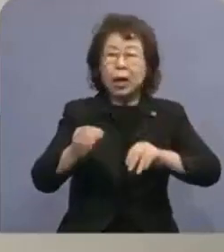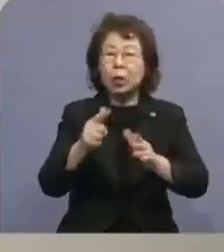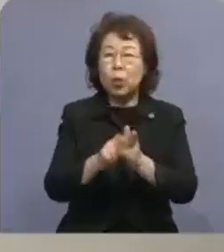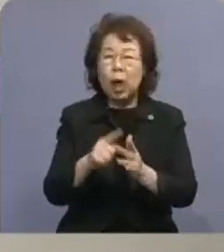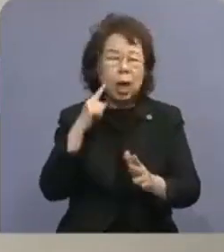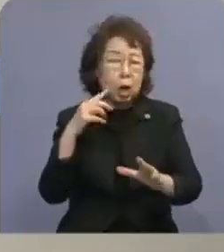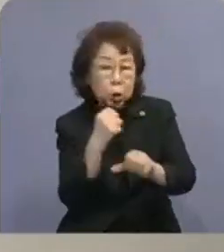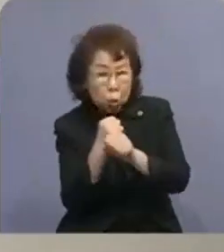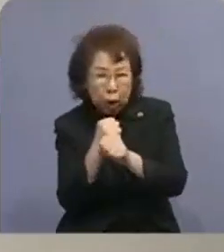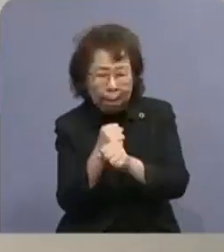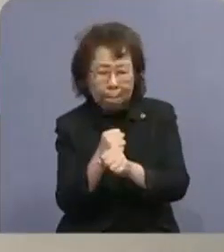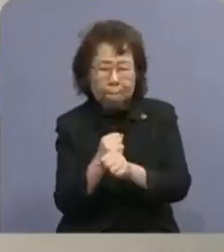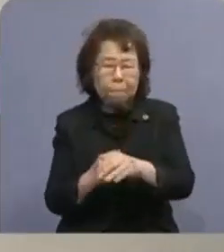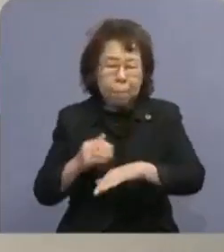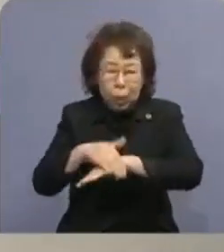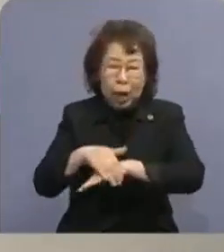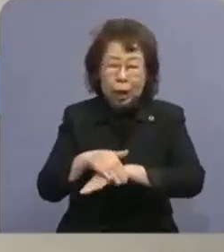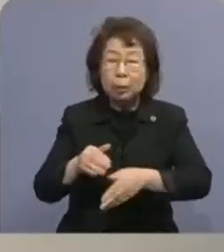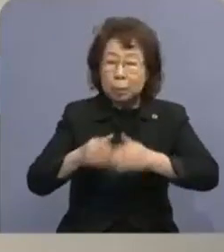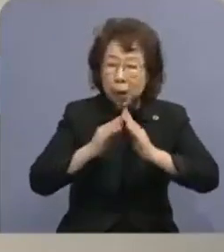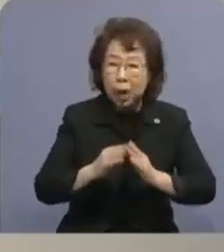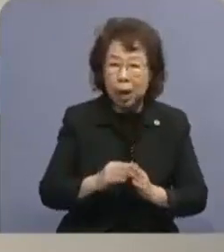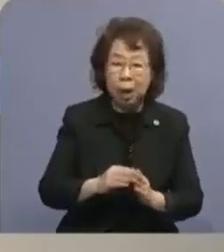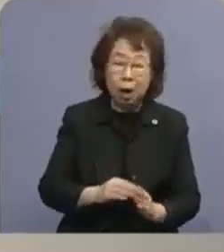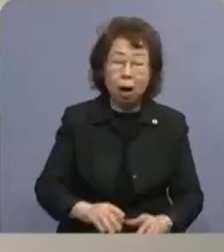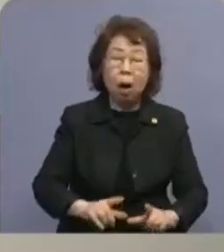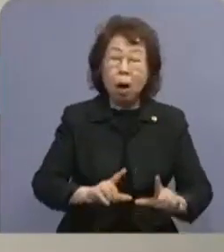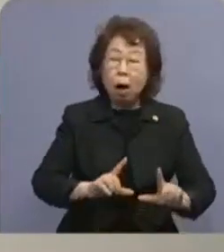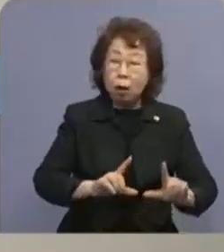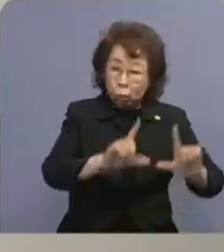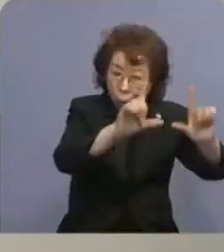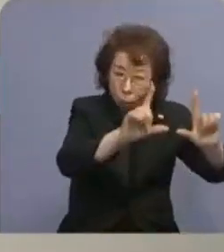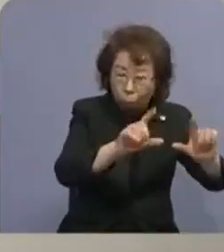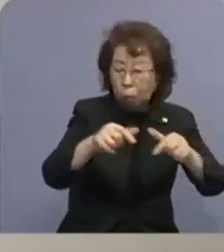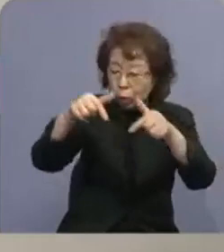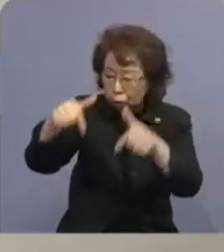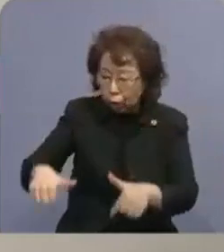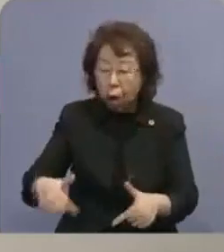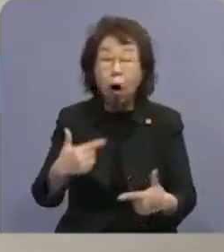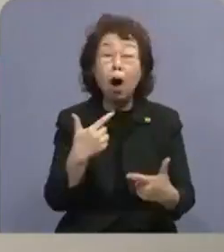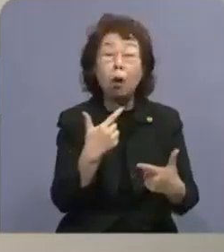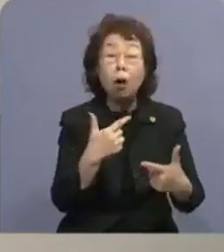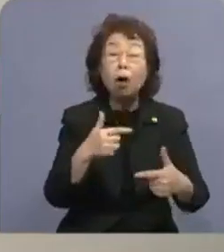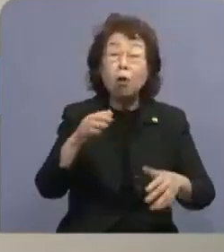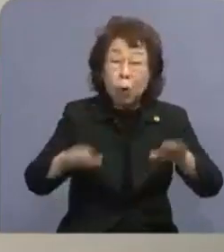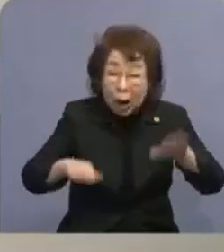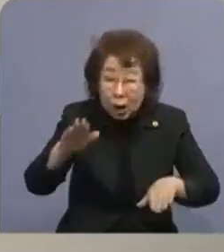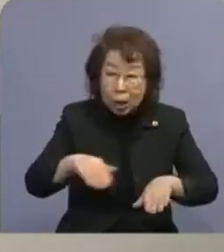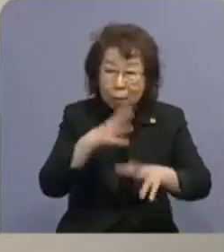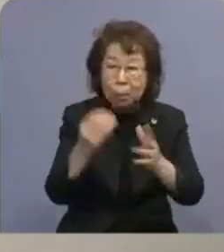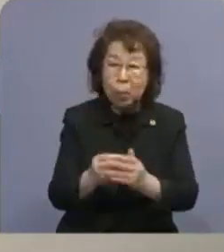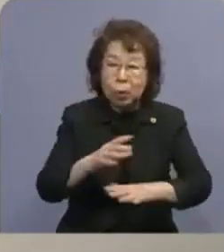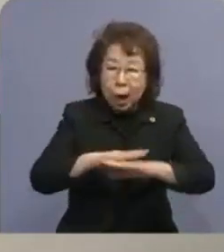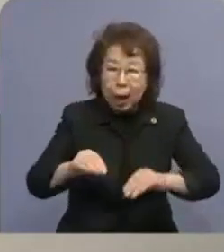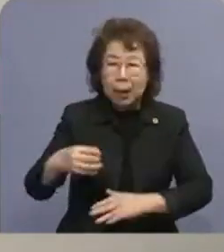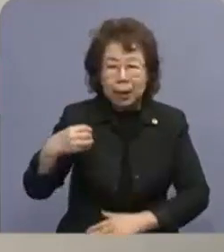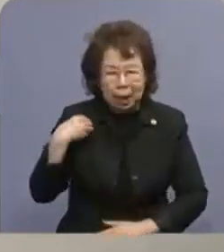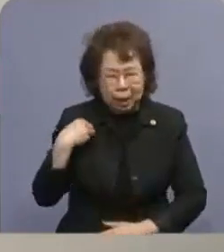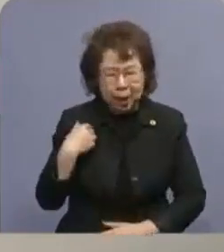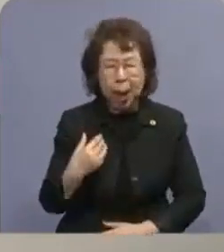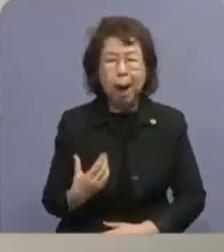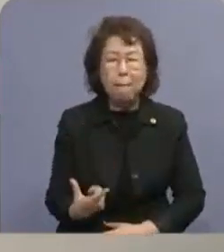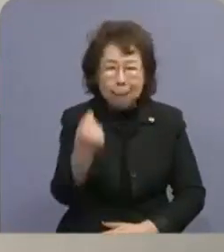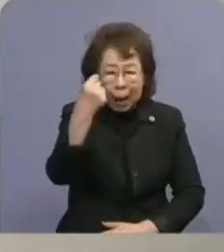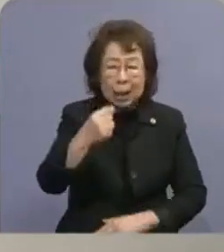종합계획을 수립하고 원도심과 서부상건의 긴급하게 지연 해야 할 부분부터